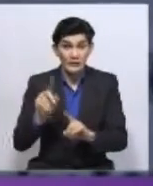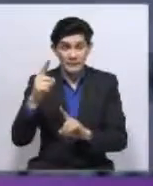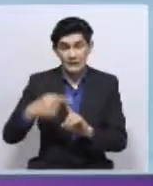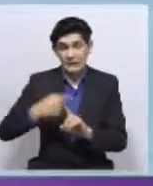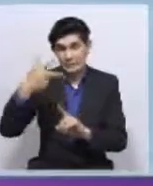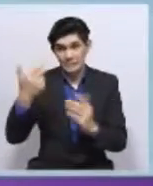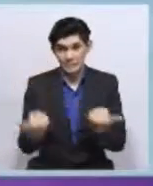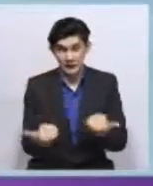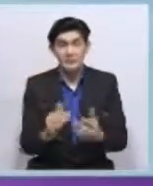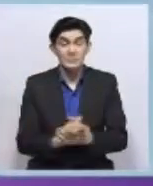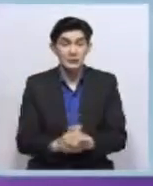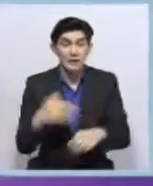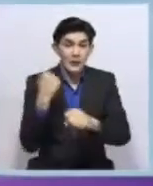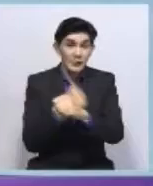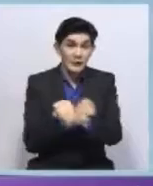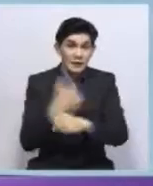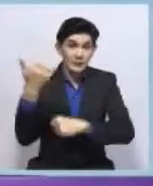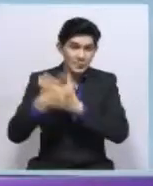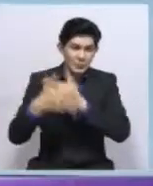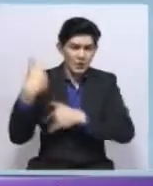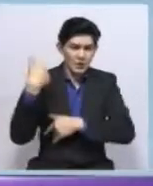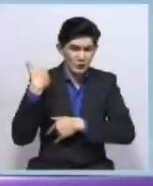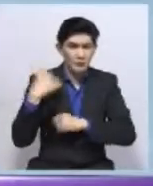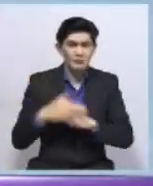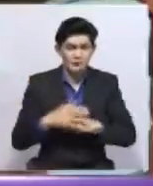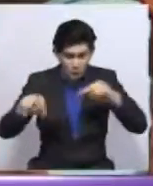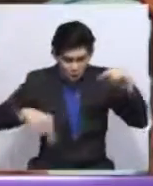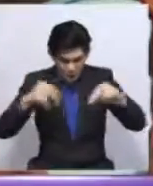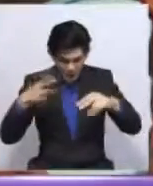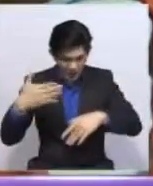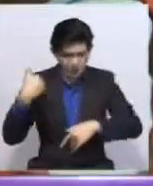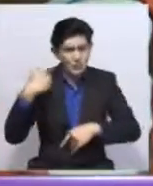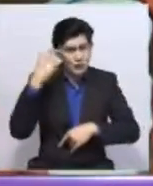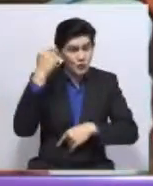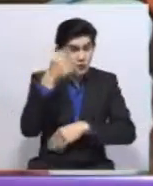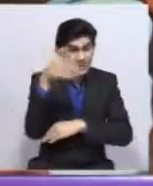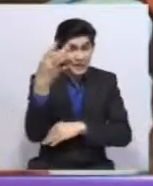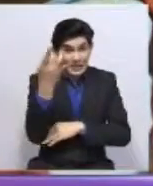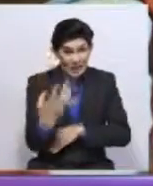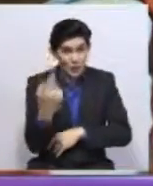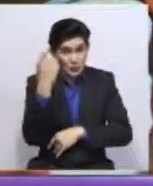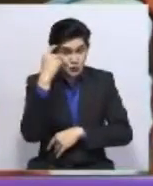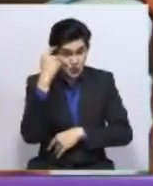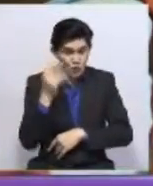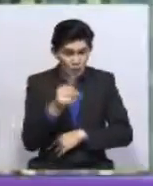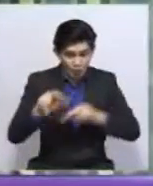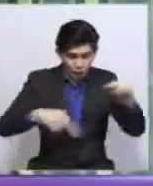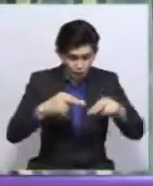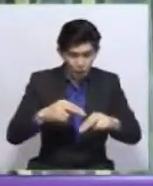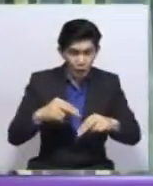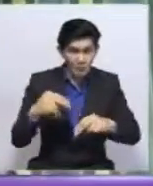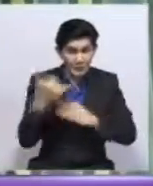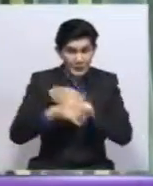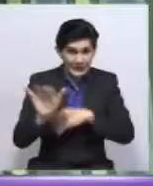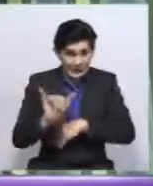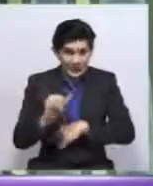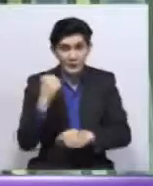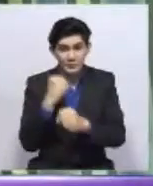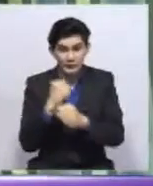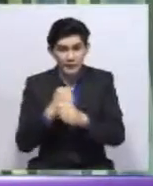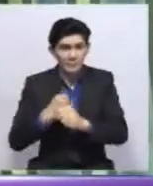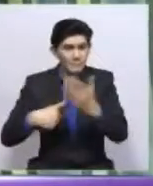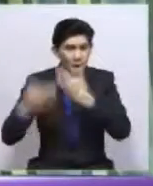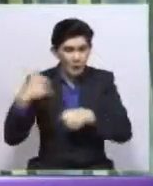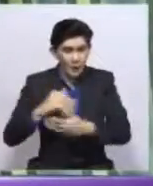นะครับ แรงงานต่างด้าวทั้งที่พิสูจน์สัญชาติแล้วและยังไม่ได้เข้ารับการพิสูจน์สัญชาติจะต้องมาจัดทำ